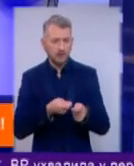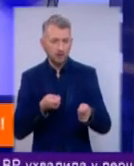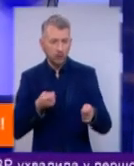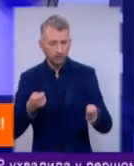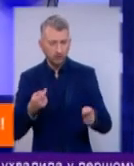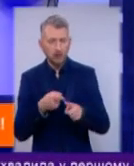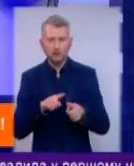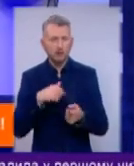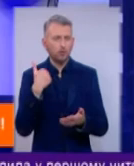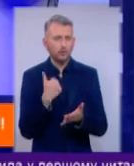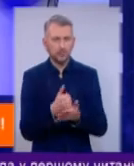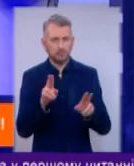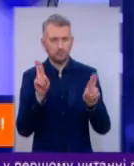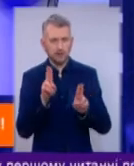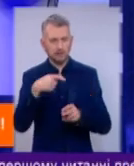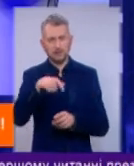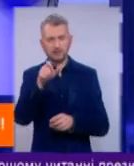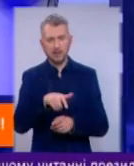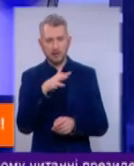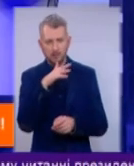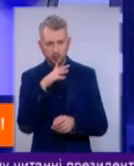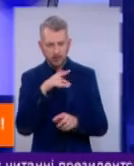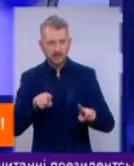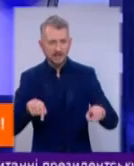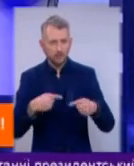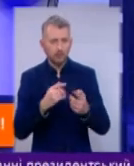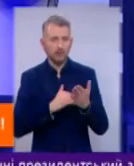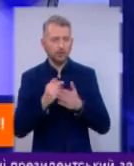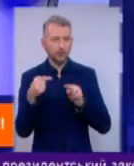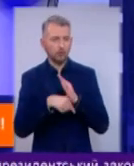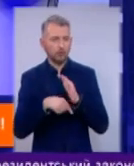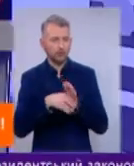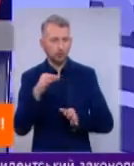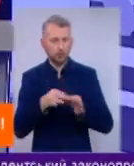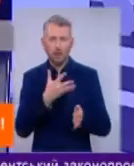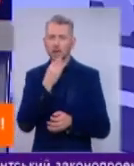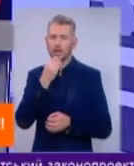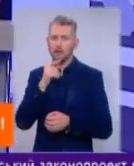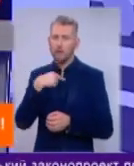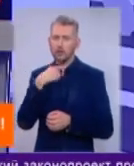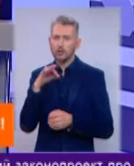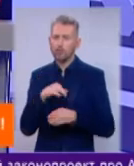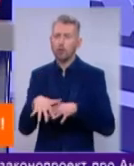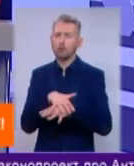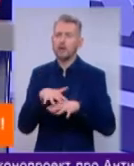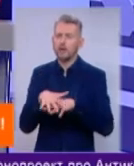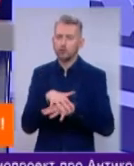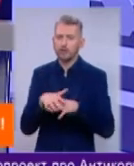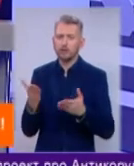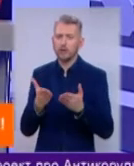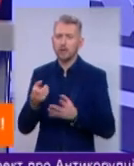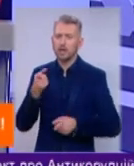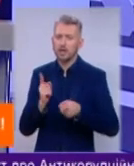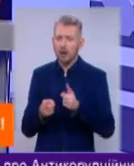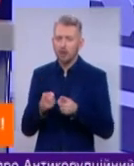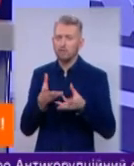є ключовим принципом президента під час формування Вищого антикорупційного суду. Красиво говорити про громадянське суспільство, а які є реальні механізми впливу